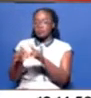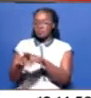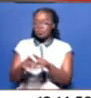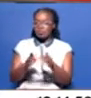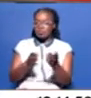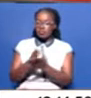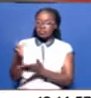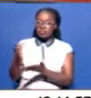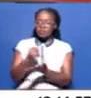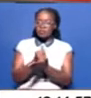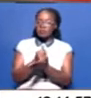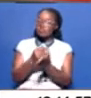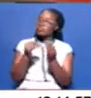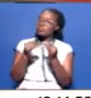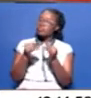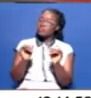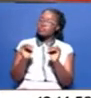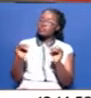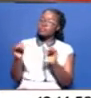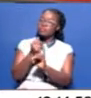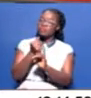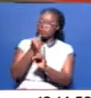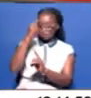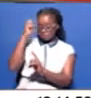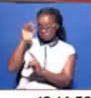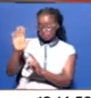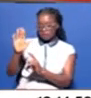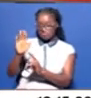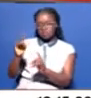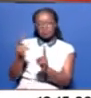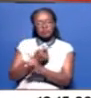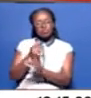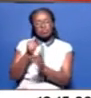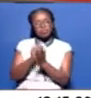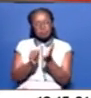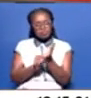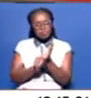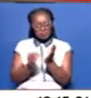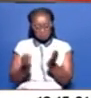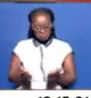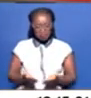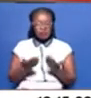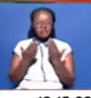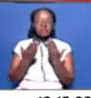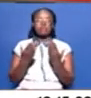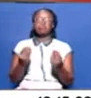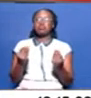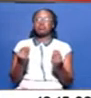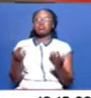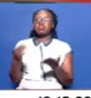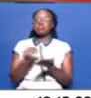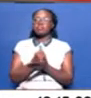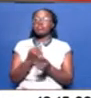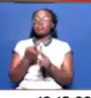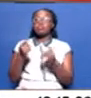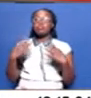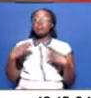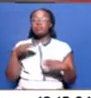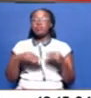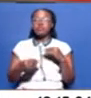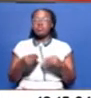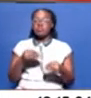na kutimiza ndoto zao. China ina sera mbalimbali za kuboresha na kurahisisha upatikanaji wa ajira kwa watu walio na ulemavu